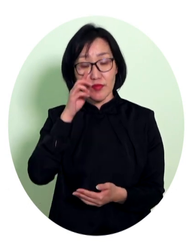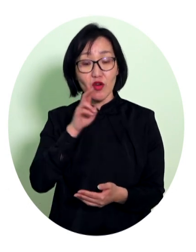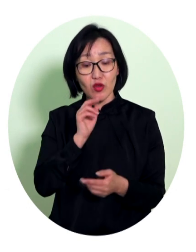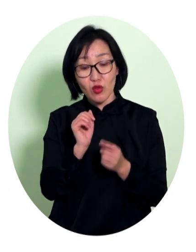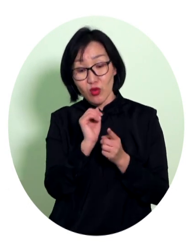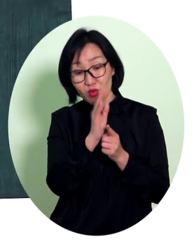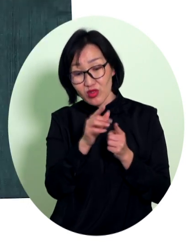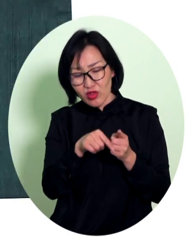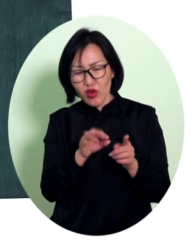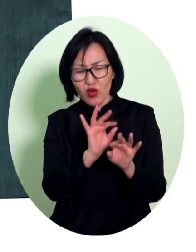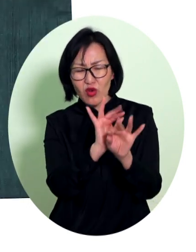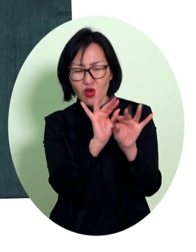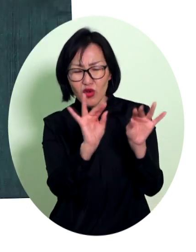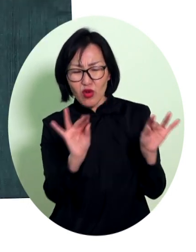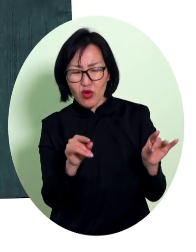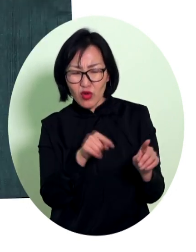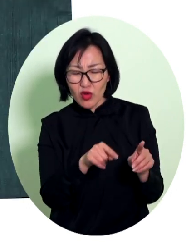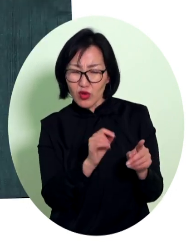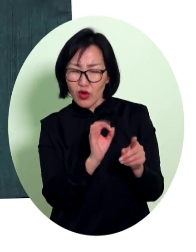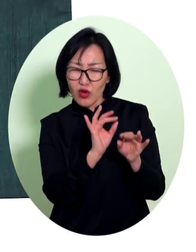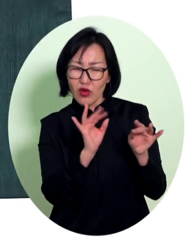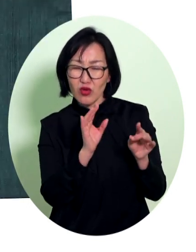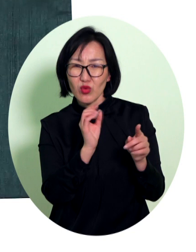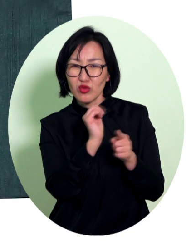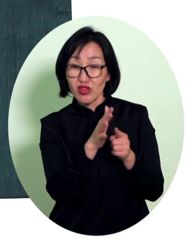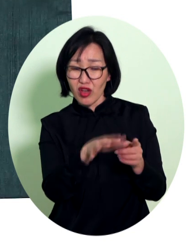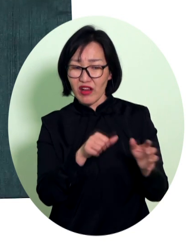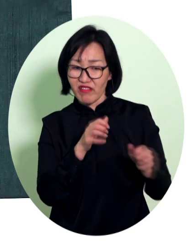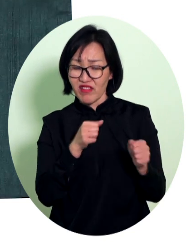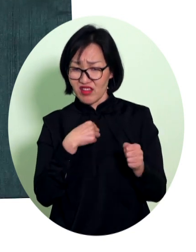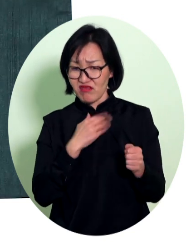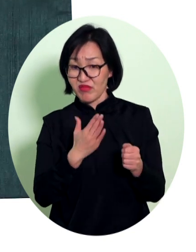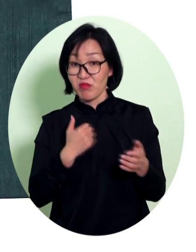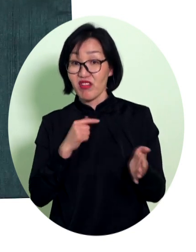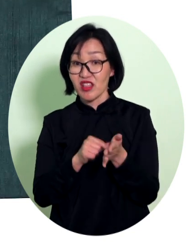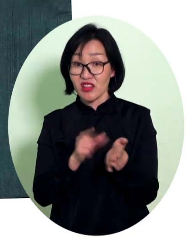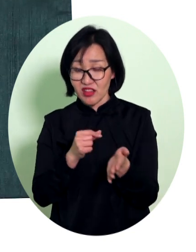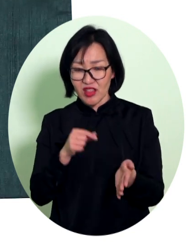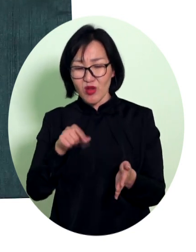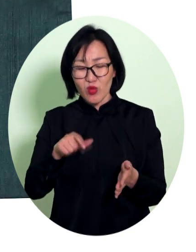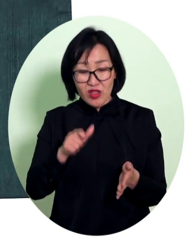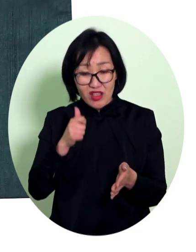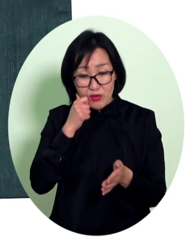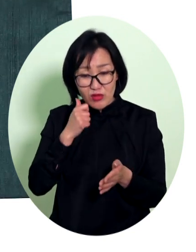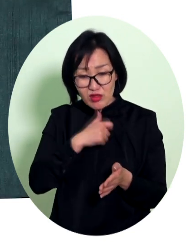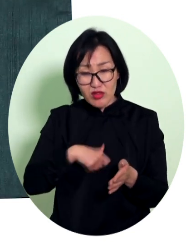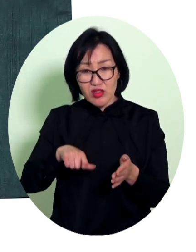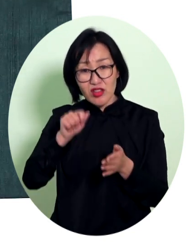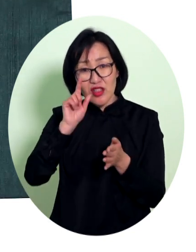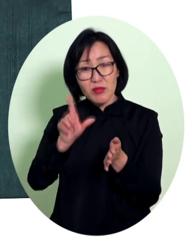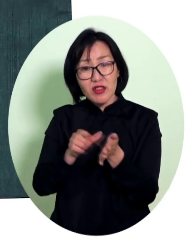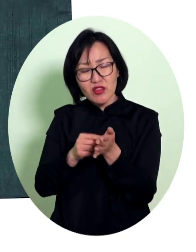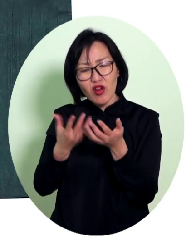Хоол хүнсэндээ аль болох олон төрлийн өнг өнгийн хүнсийн ногоо жимс жимсгэн хэрэглэх нь чухал. Эдгээр нь хүний эрүүл мэндэд чухал хэрэгтэй нийлмэл